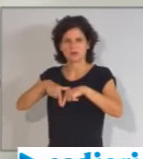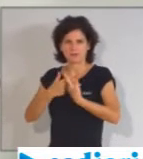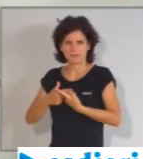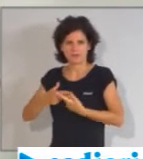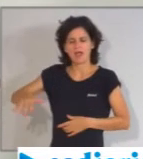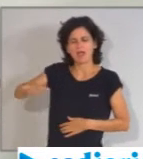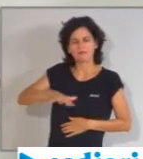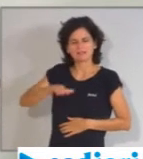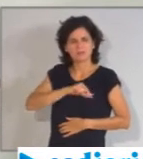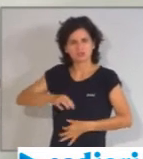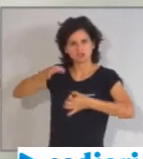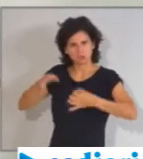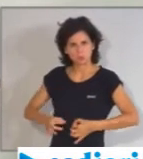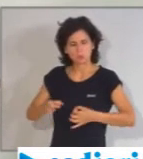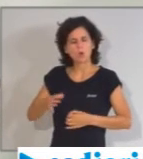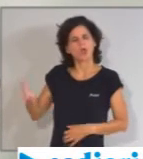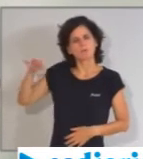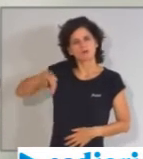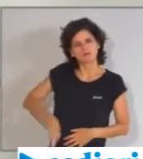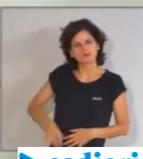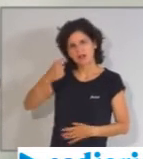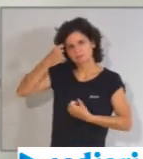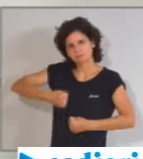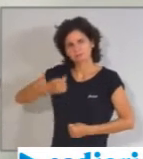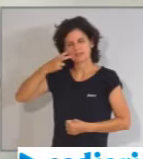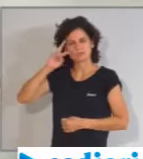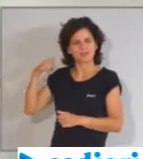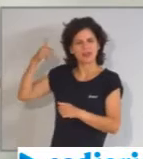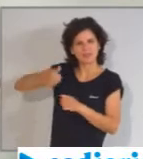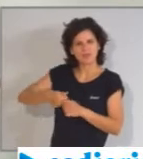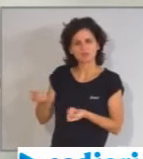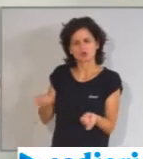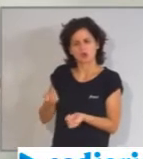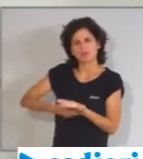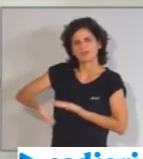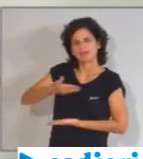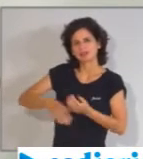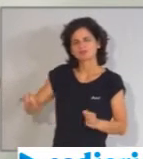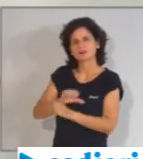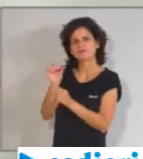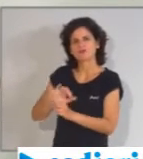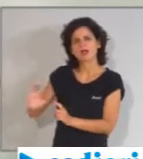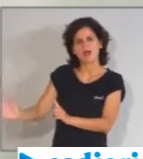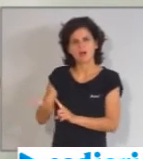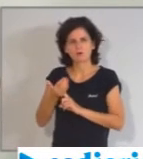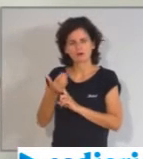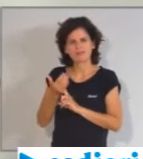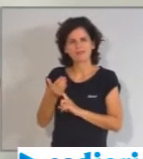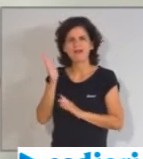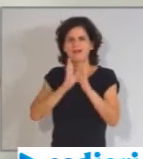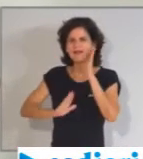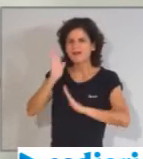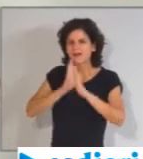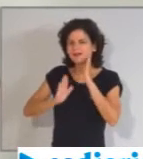espai persones professionals especialitzades i coordinades que intervenen en aquests casos de forma més amigable i eficaç, sobretot en l'àmbit de